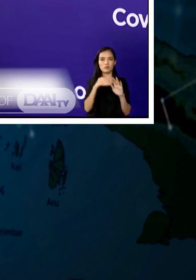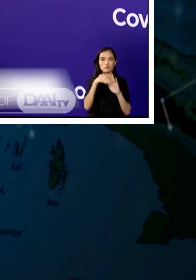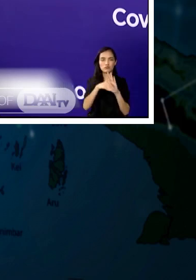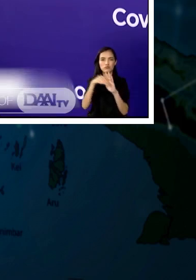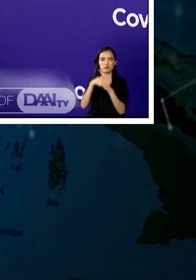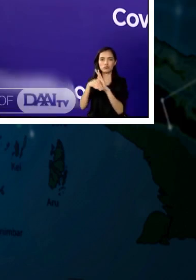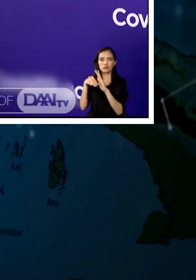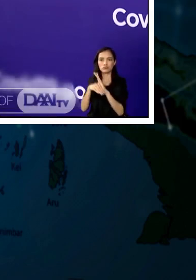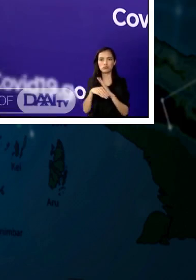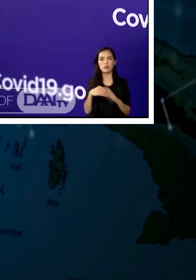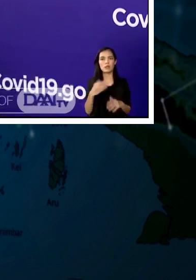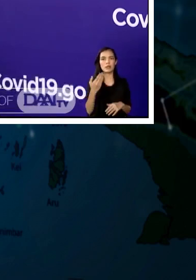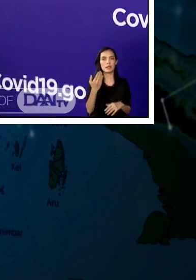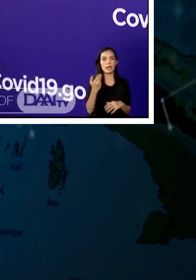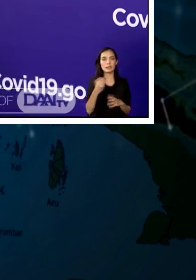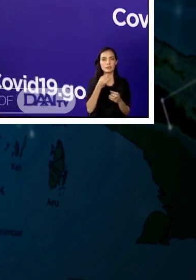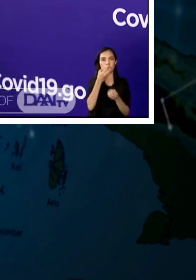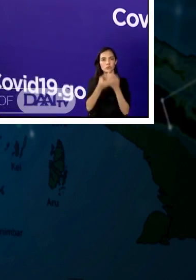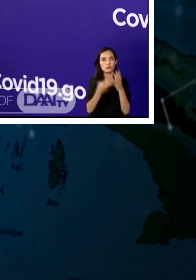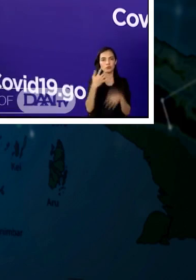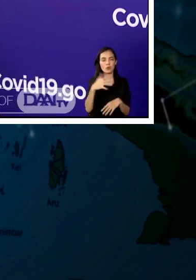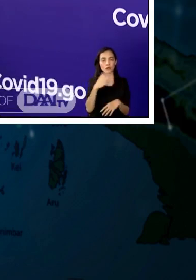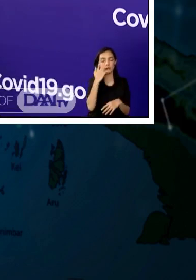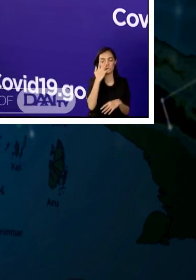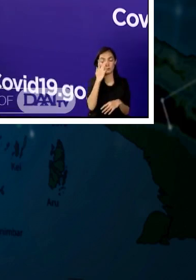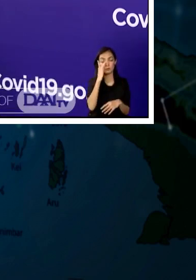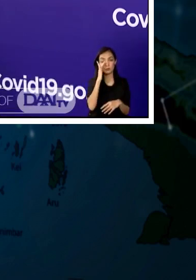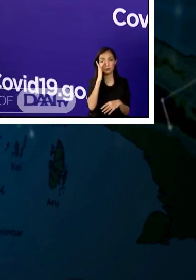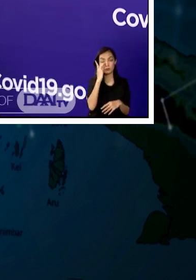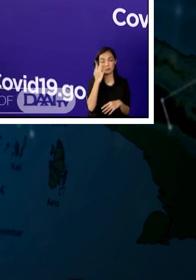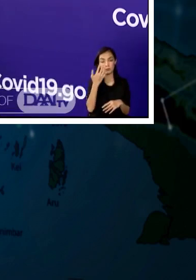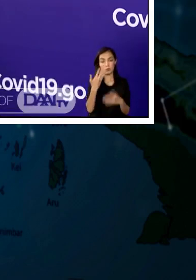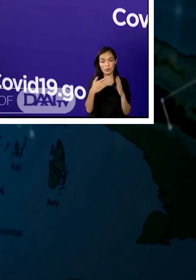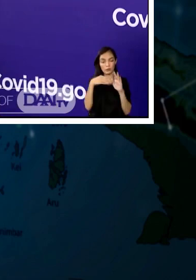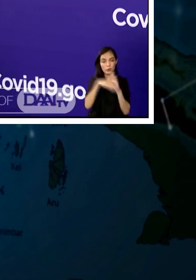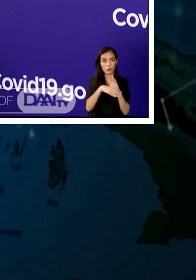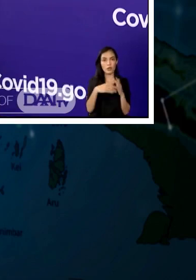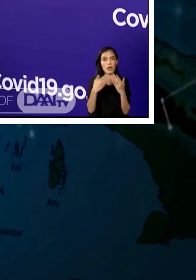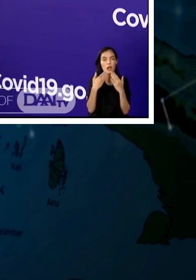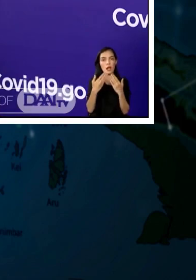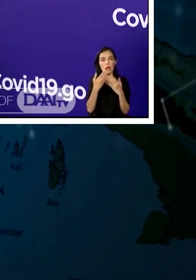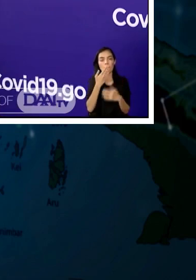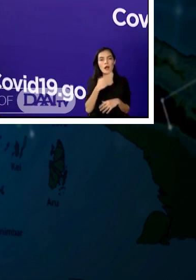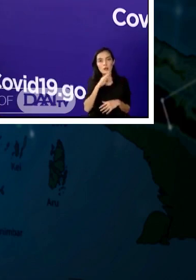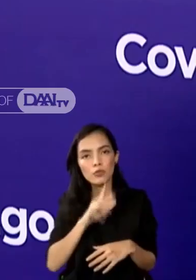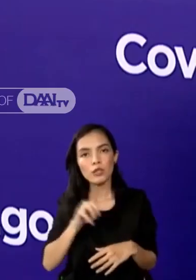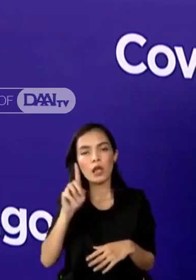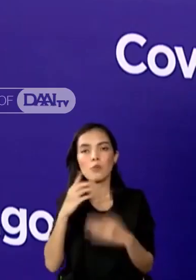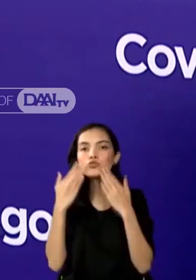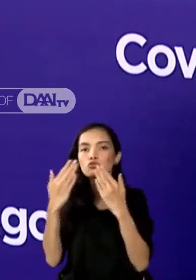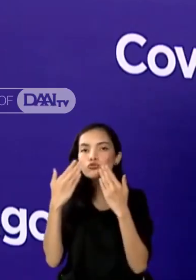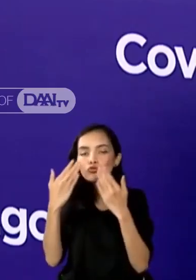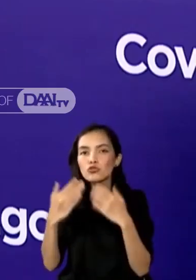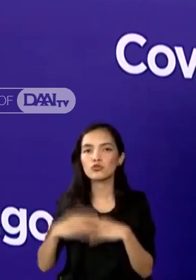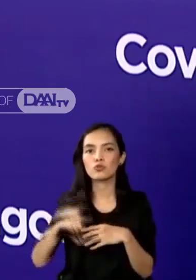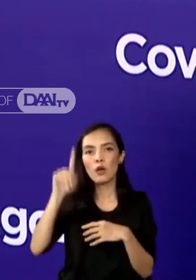ya. Tadi sudah disampaikan apakah ini tren menurun ini. Ya syukur alhamdulillah apakah ini dampak dari PSBB